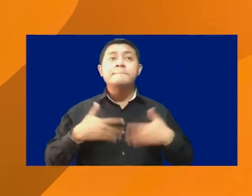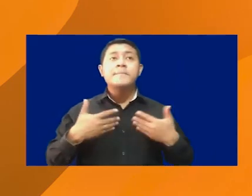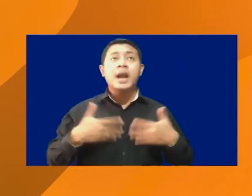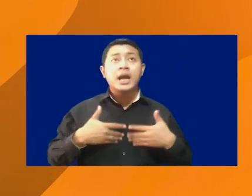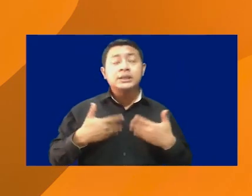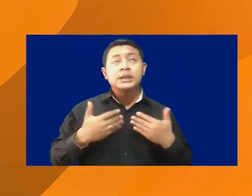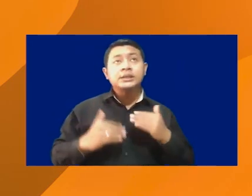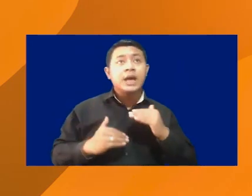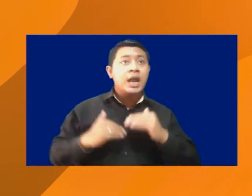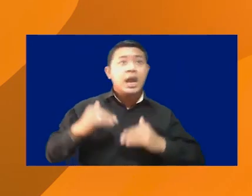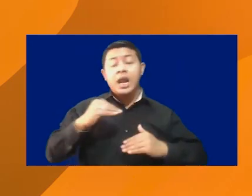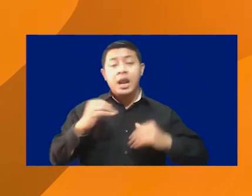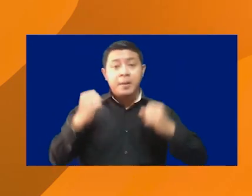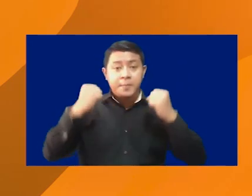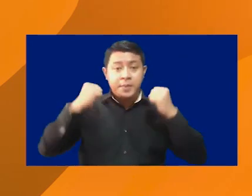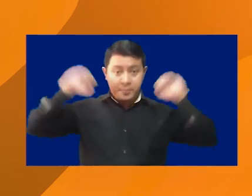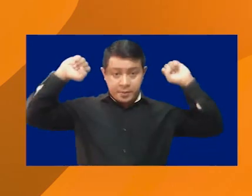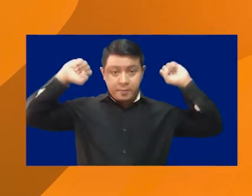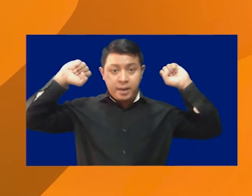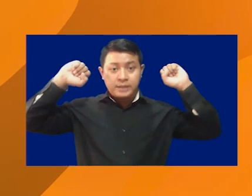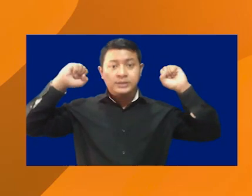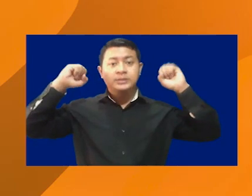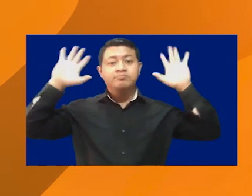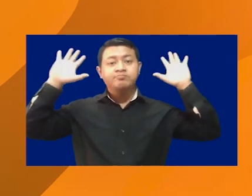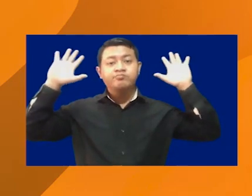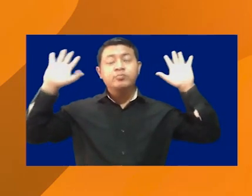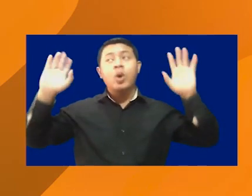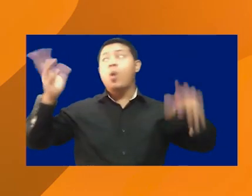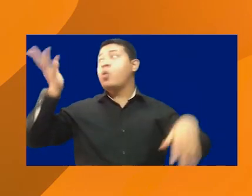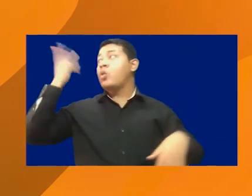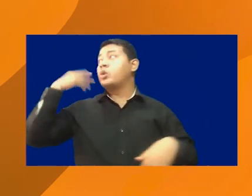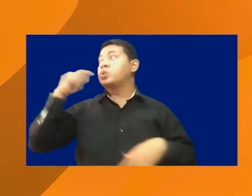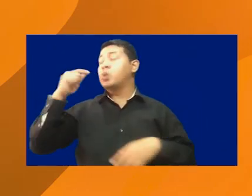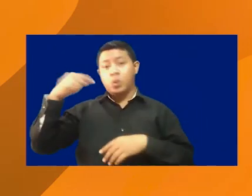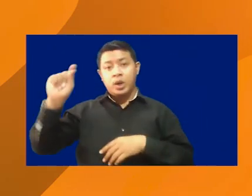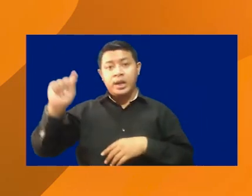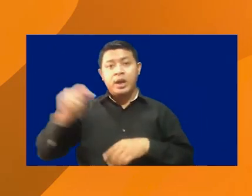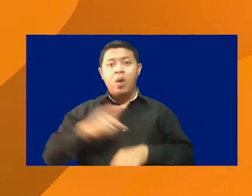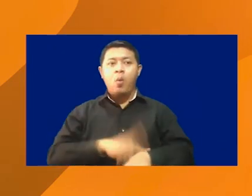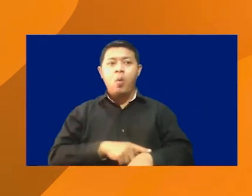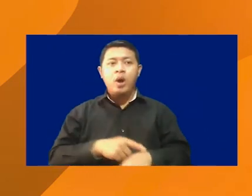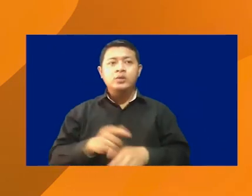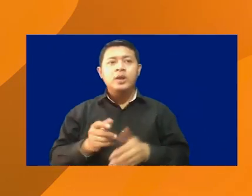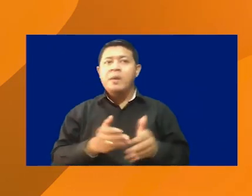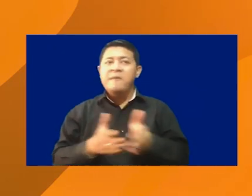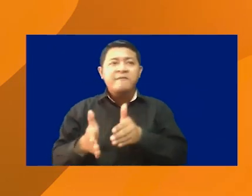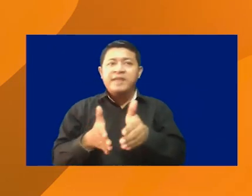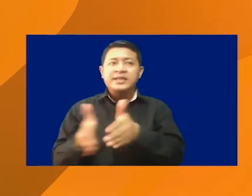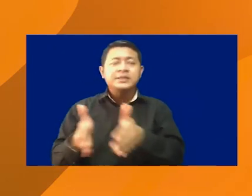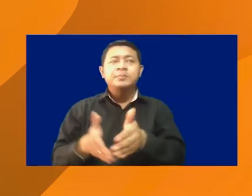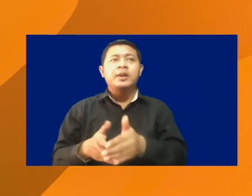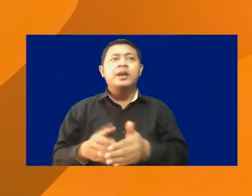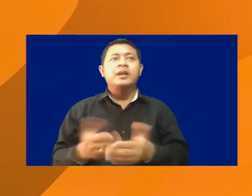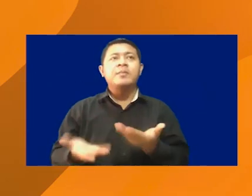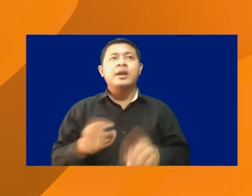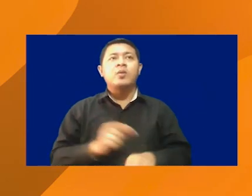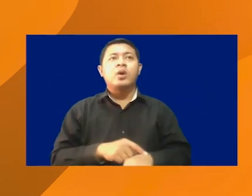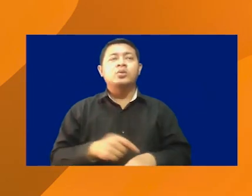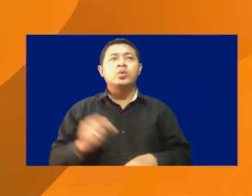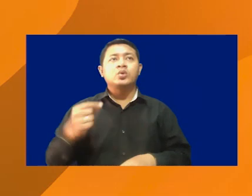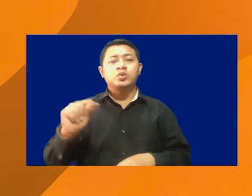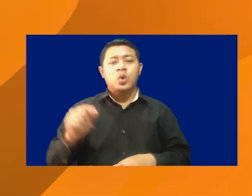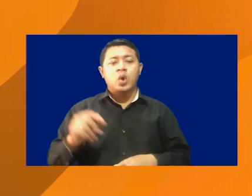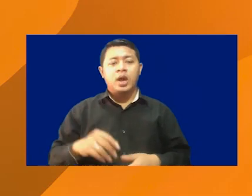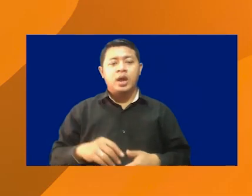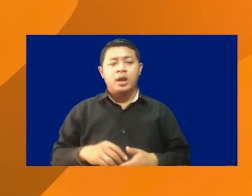Namun setidaknya saat itu saya merasa saya lebih bebas. Karena kalau waktu kuliah itu lebih fleksibel dibanding